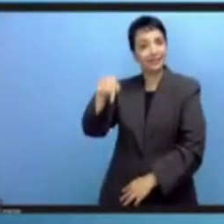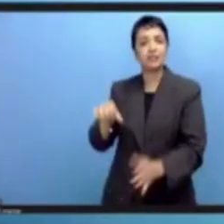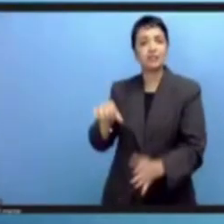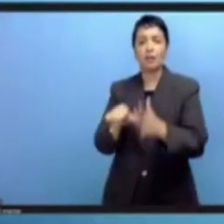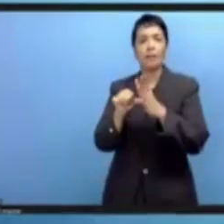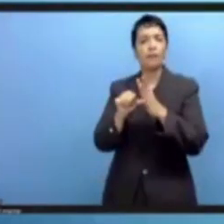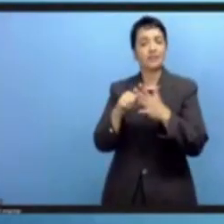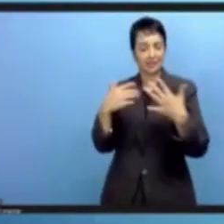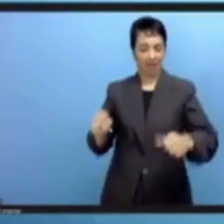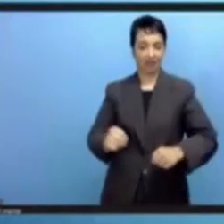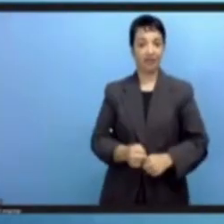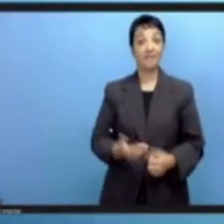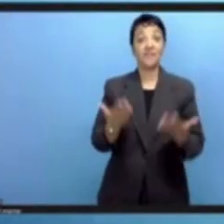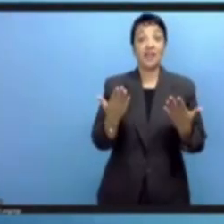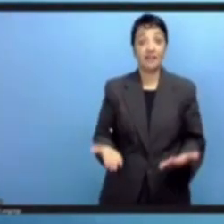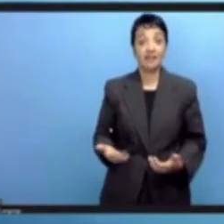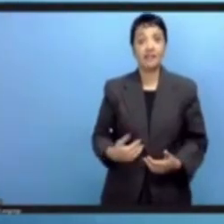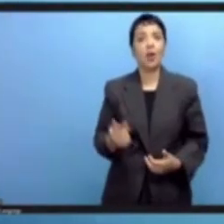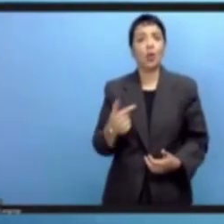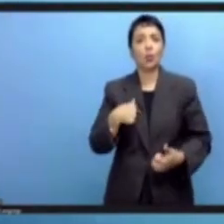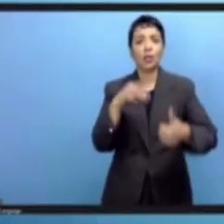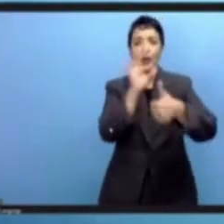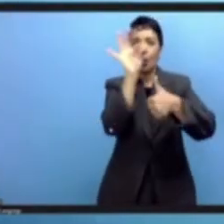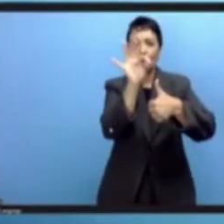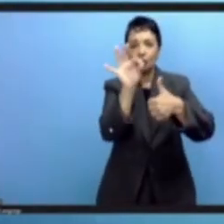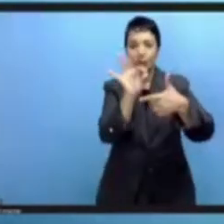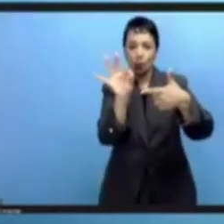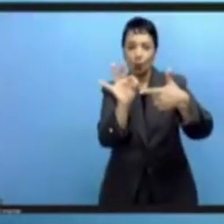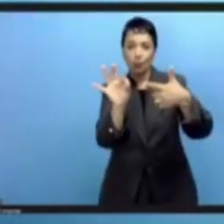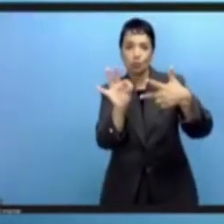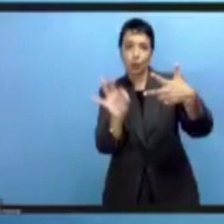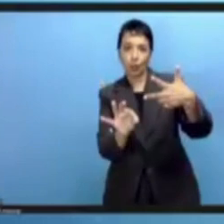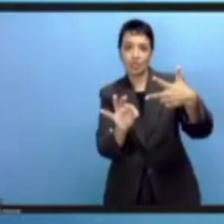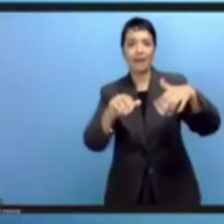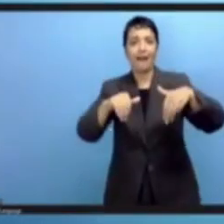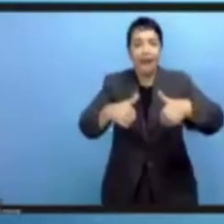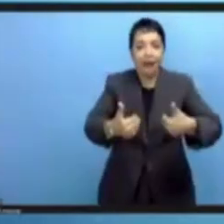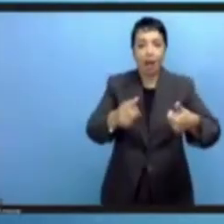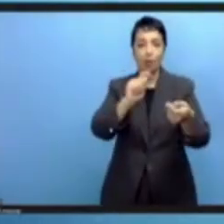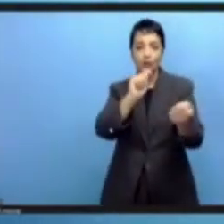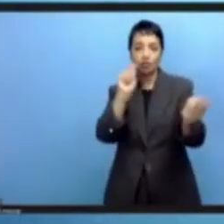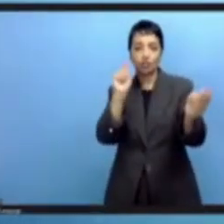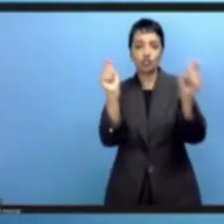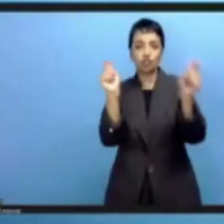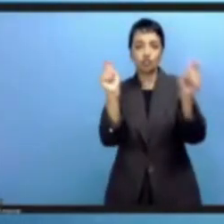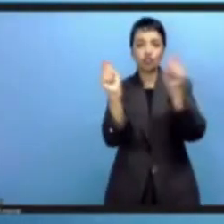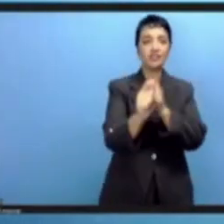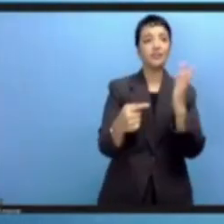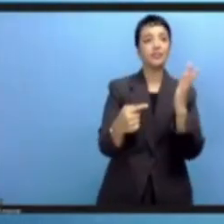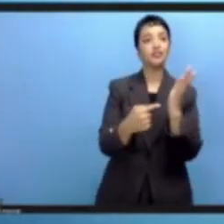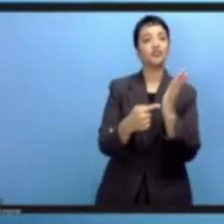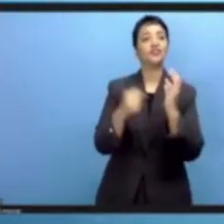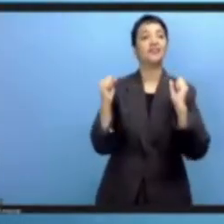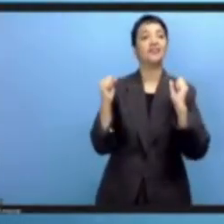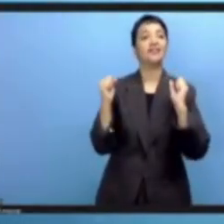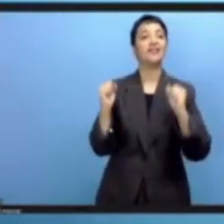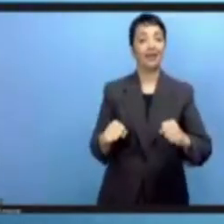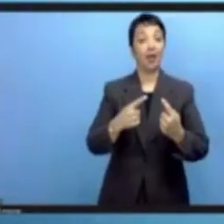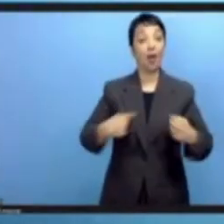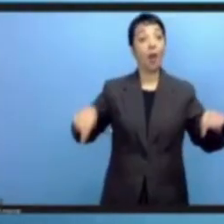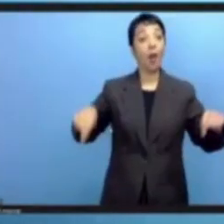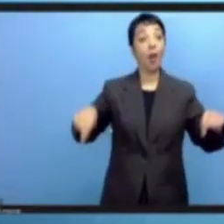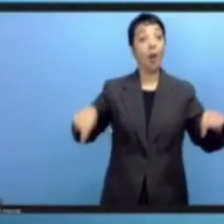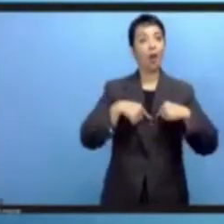de son discours liminaire. Il y a trois questions dans ce cheminement de transformation numérique